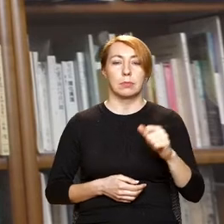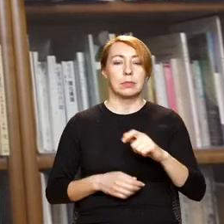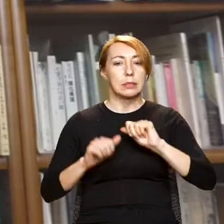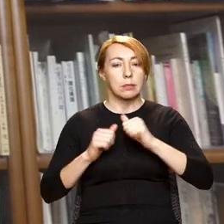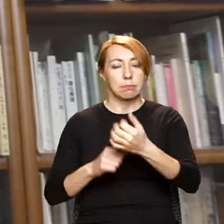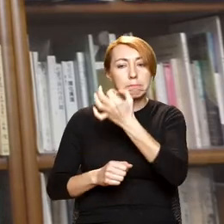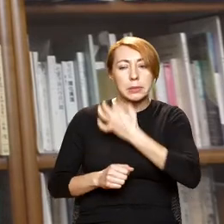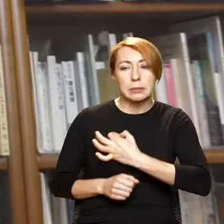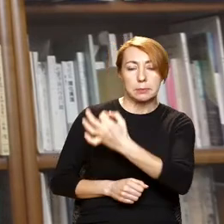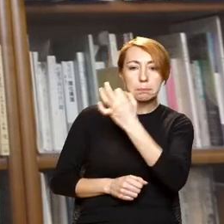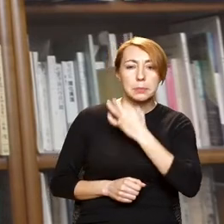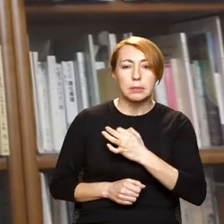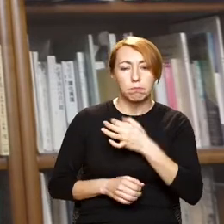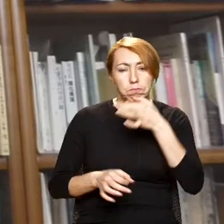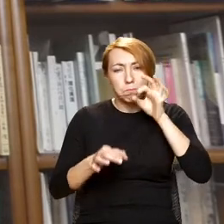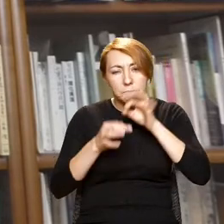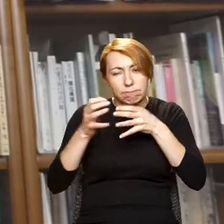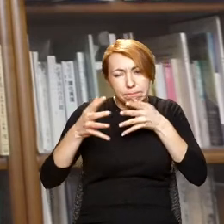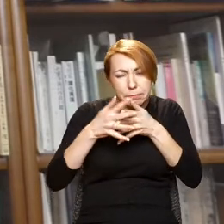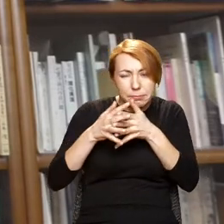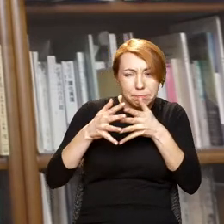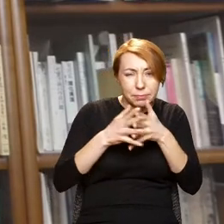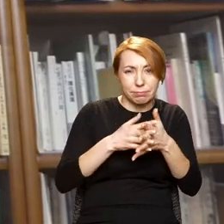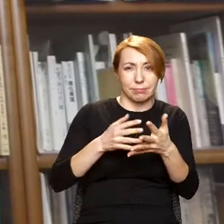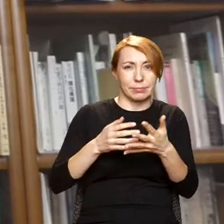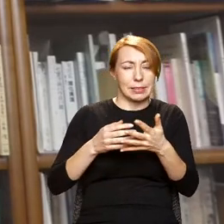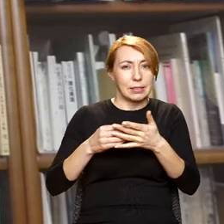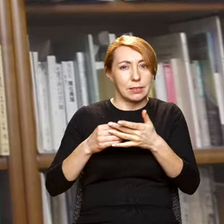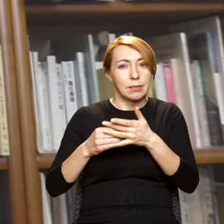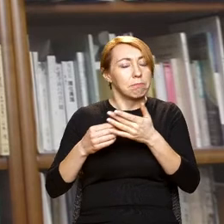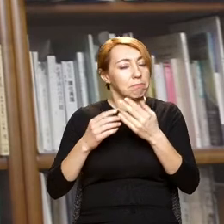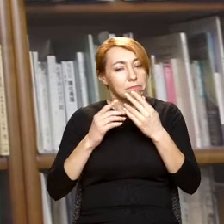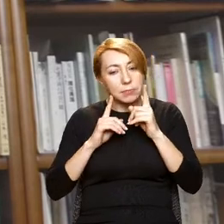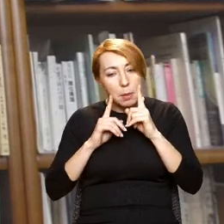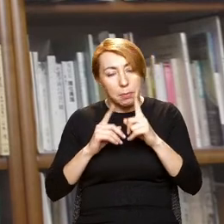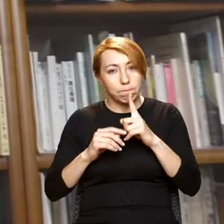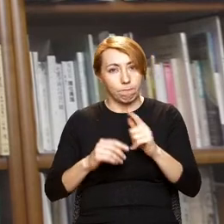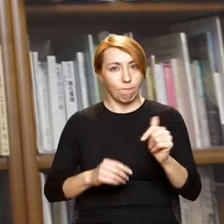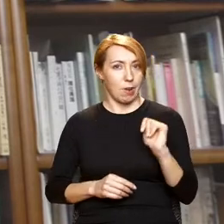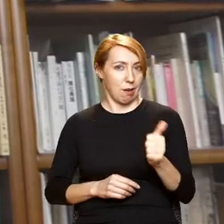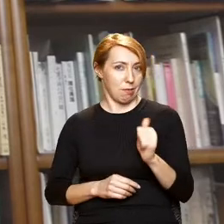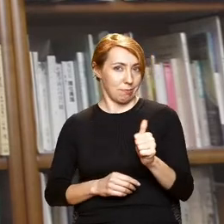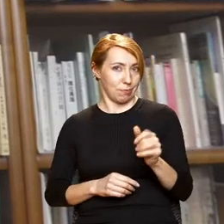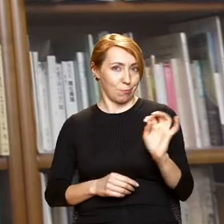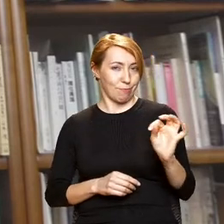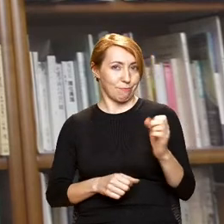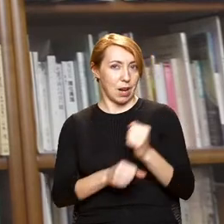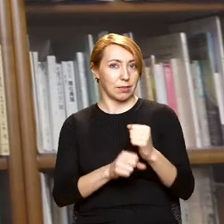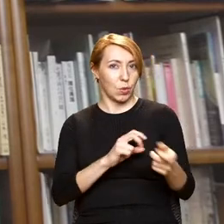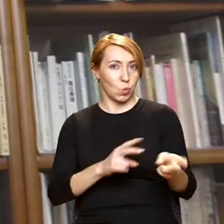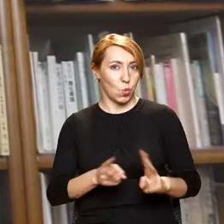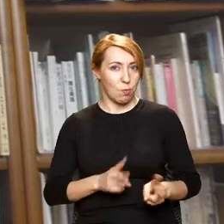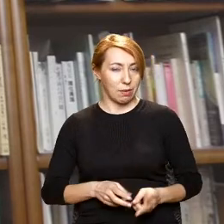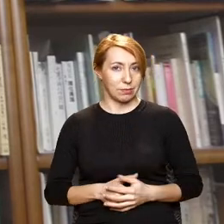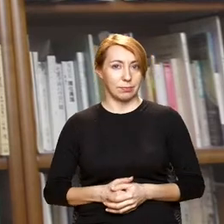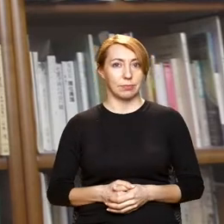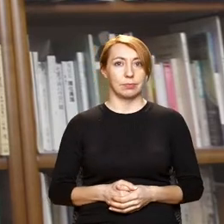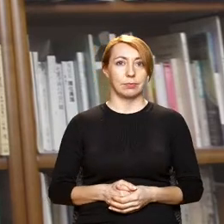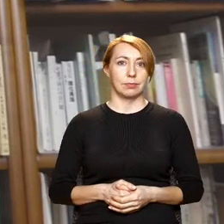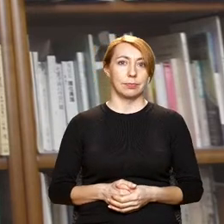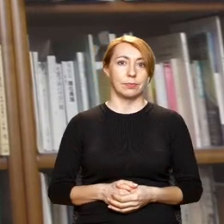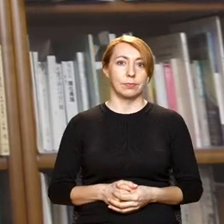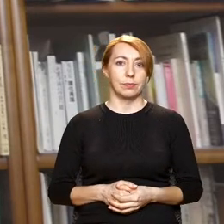dopytując mnie z przenikliwością, wykazała się niezwykłym profesjonalizmem w pracy tłumacza.